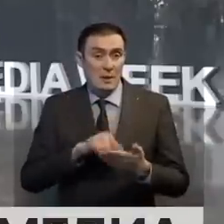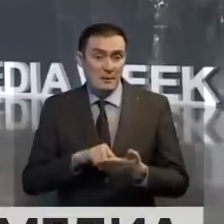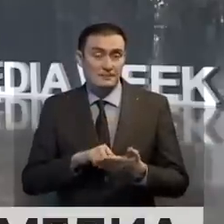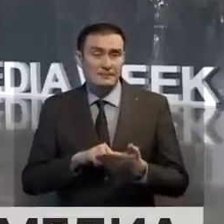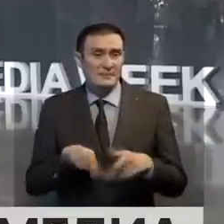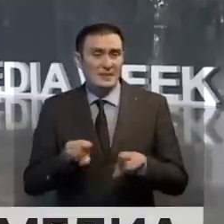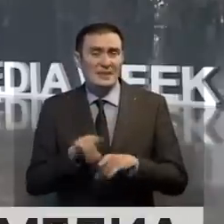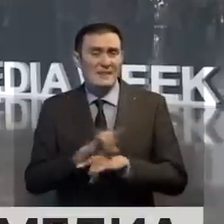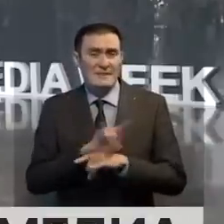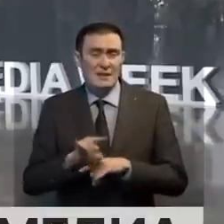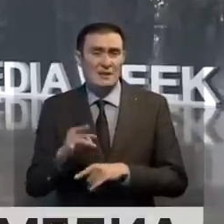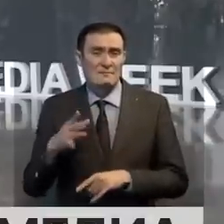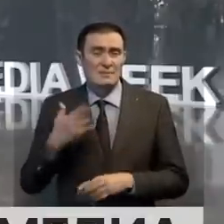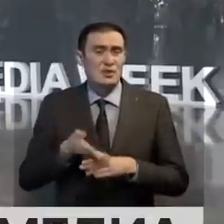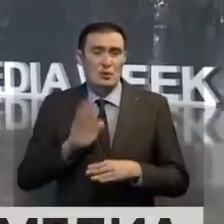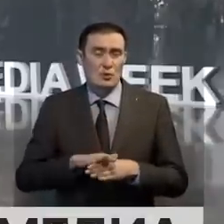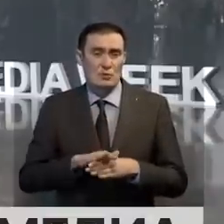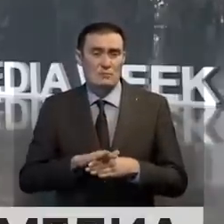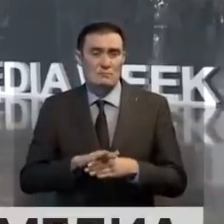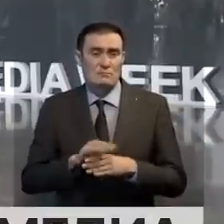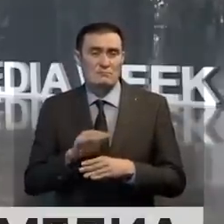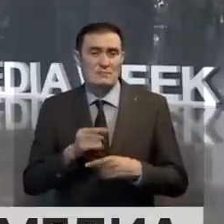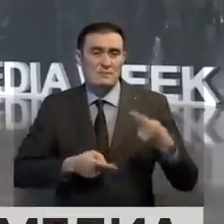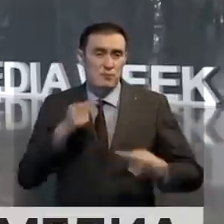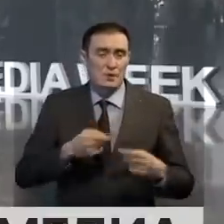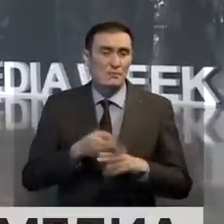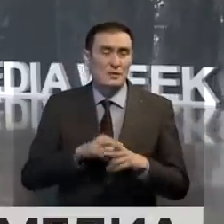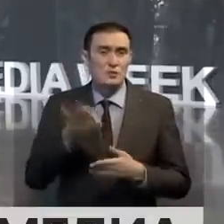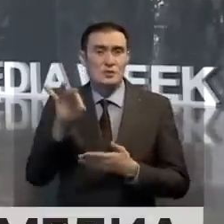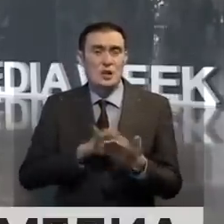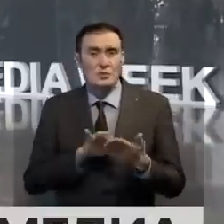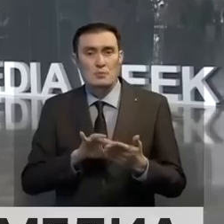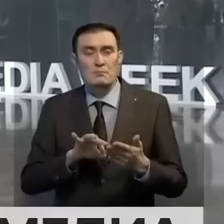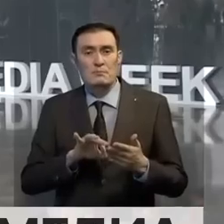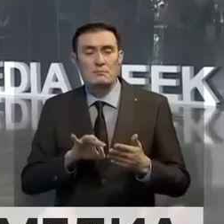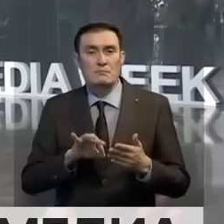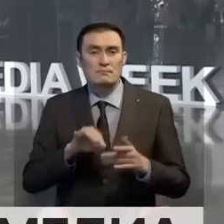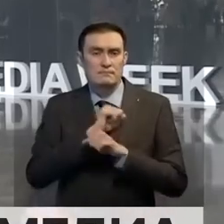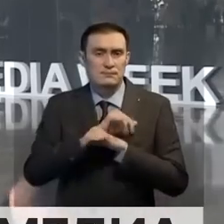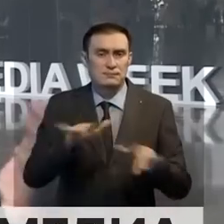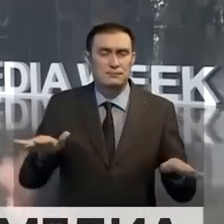с такими проблемами, с такими фейк-новостями очень тяжело бороться, противостоять им, потому что они сразу же предлагают